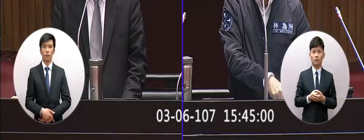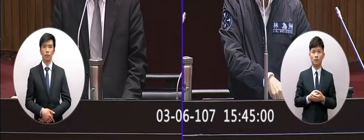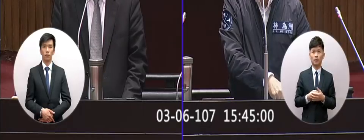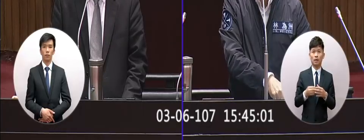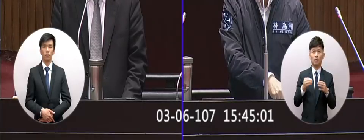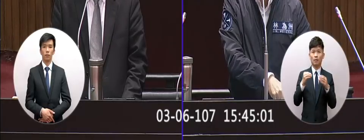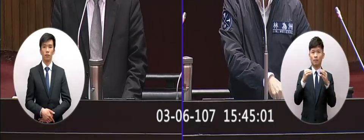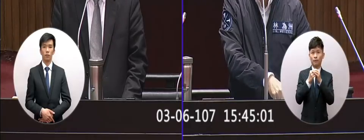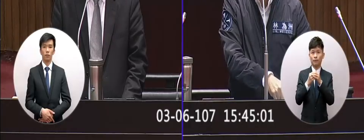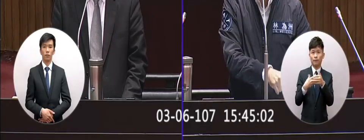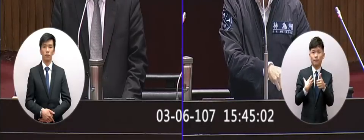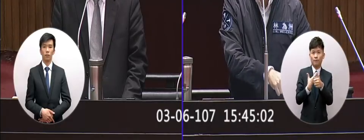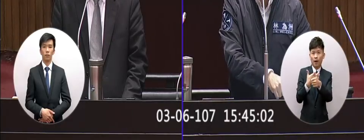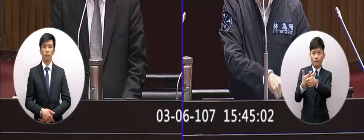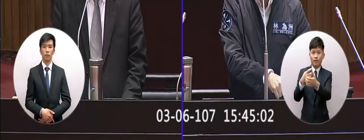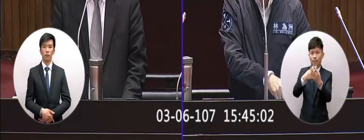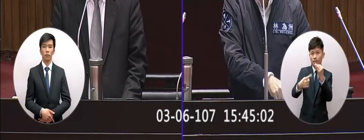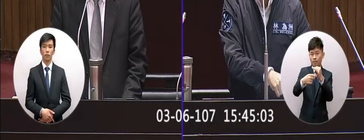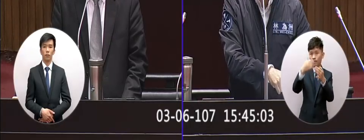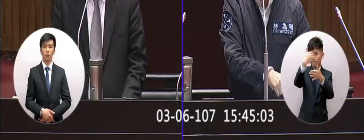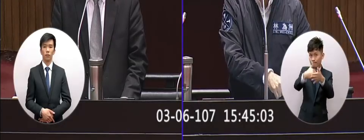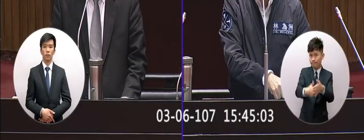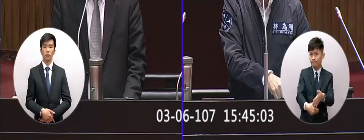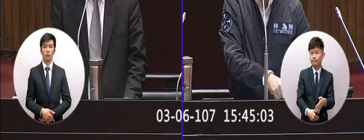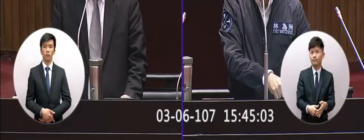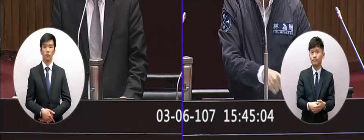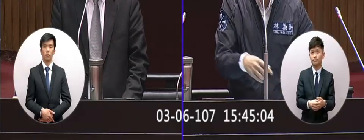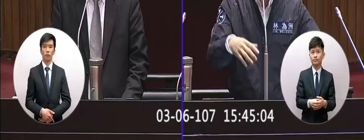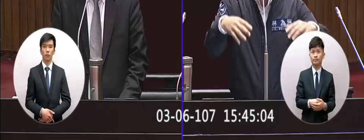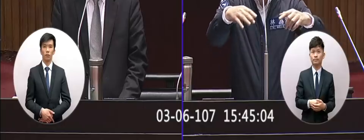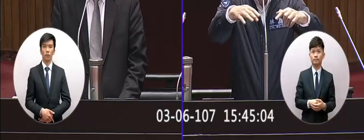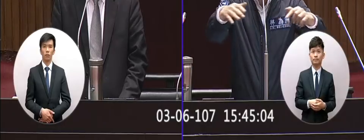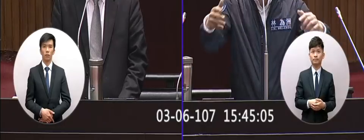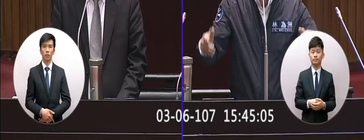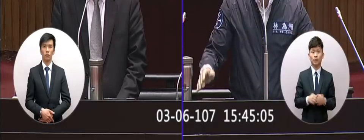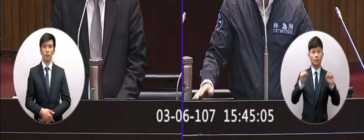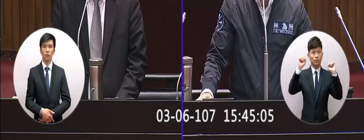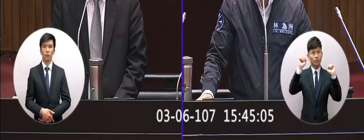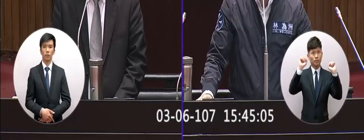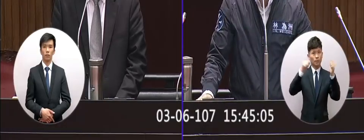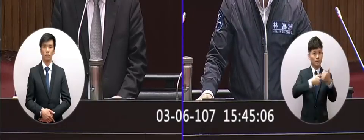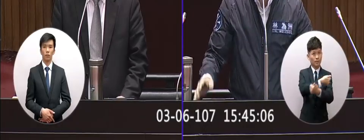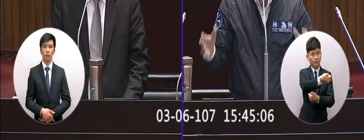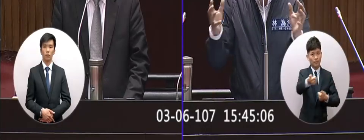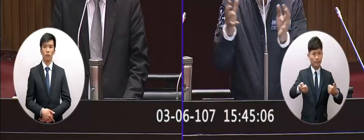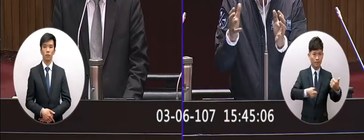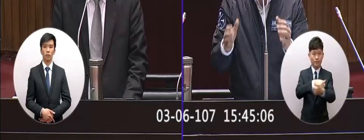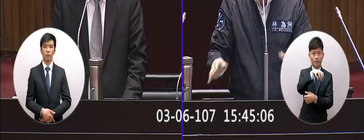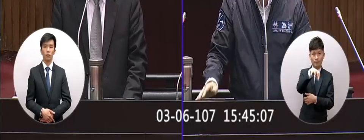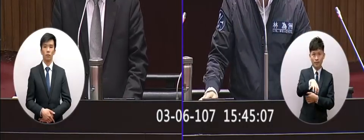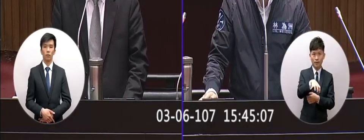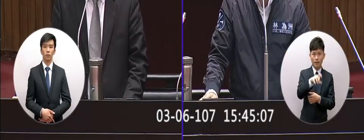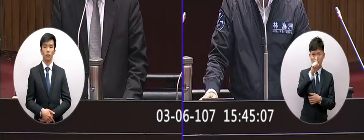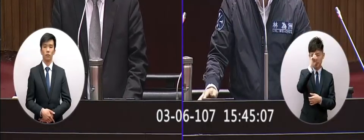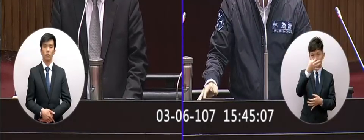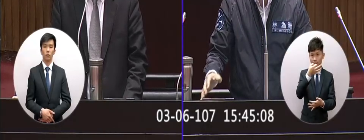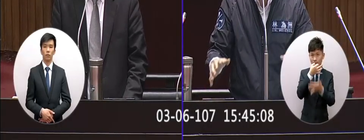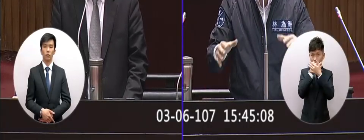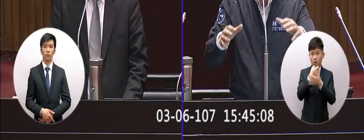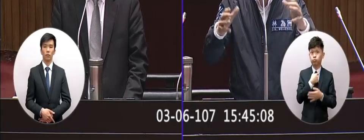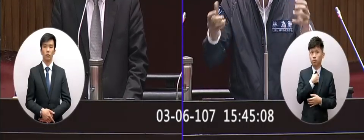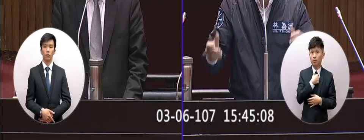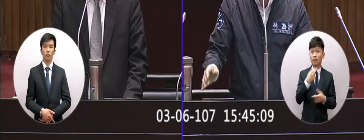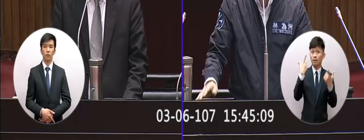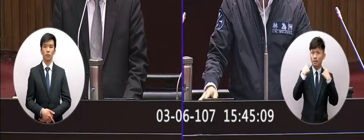包，有竟然把这个运动场为了要节省经费本来